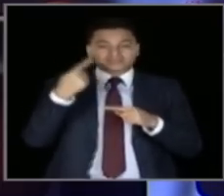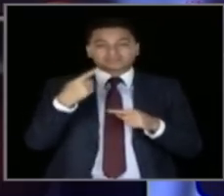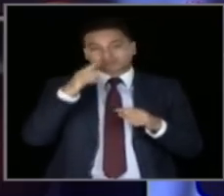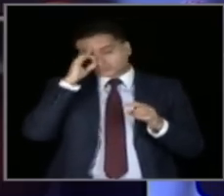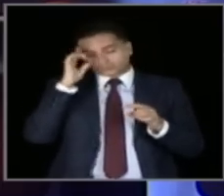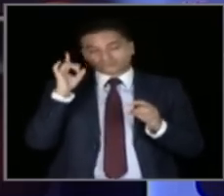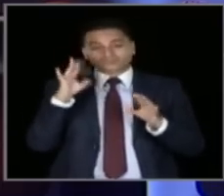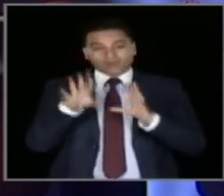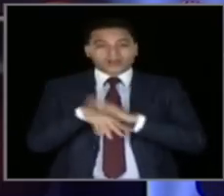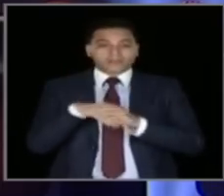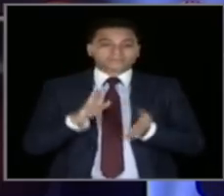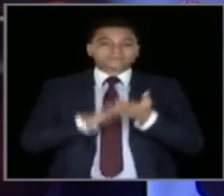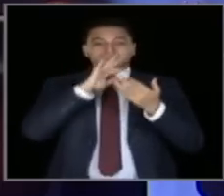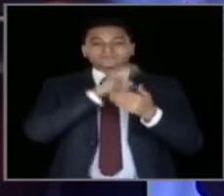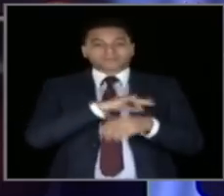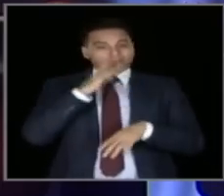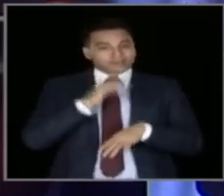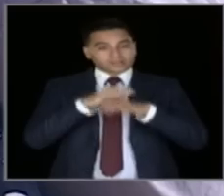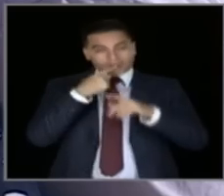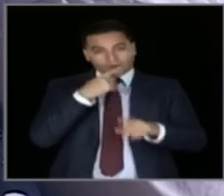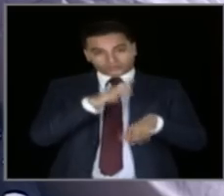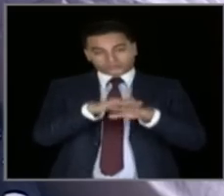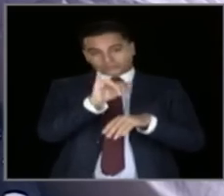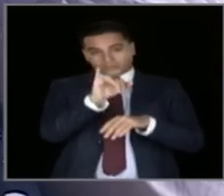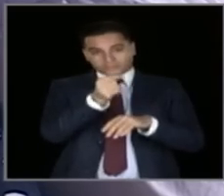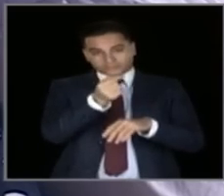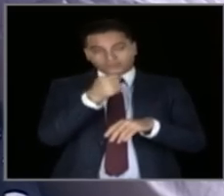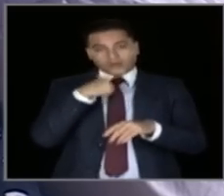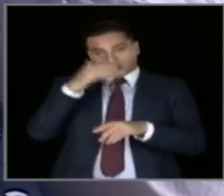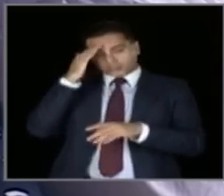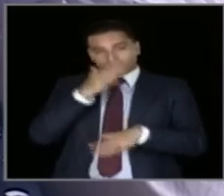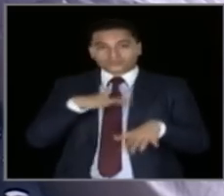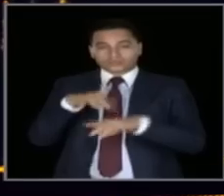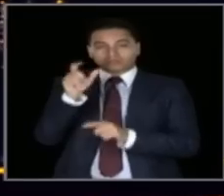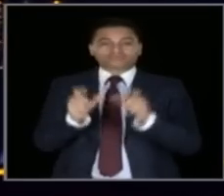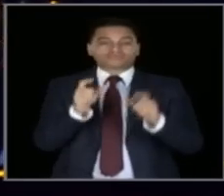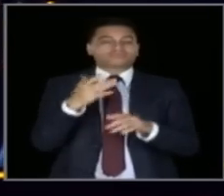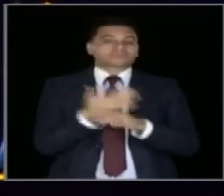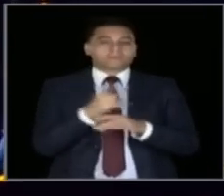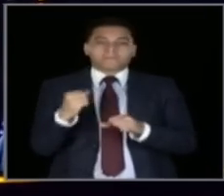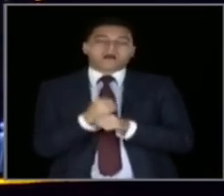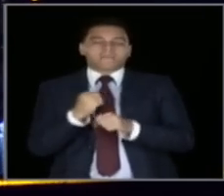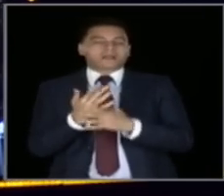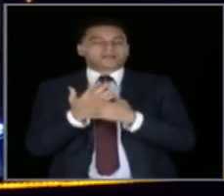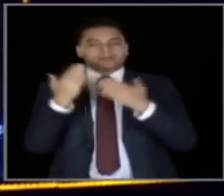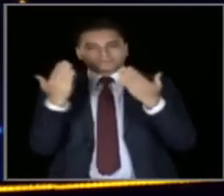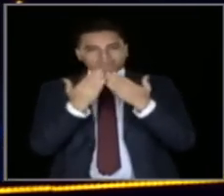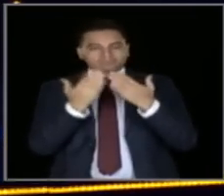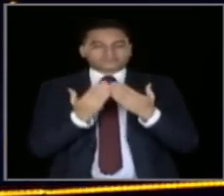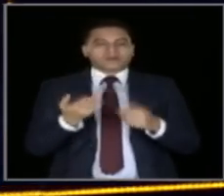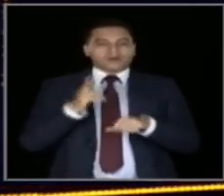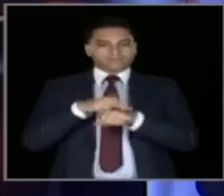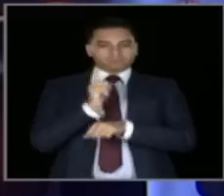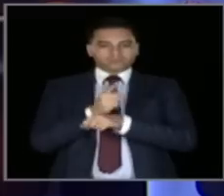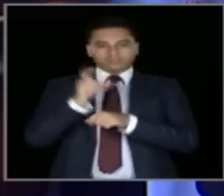هم بصراحه، يعني خليني برضه اخد من كلام حضرتك واشكرهم واحد واحد، هم بذلوا مجهود كبير جدا. وخليني تحديدا كمان